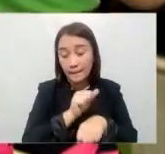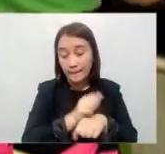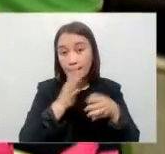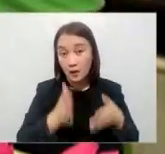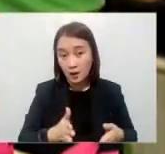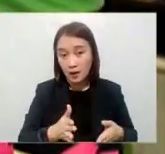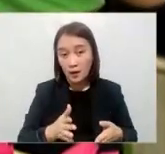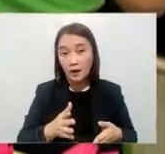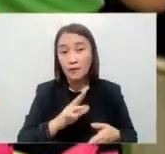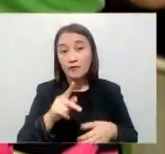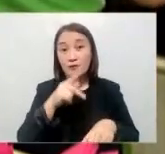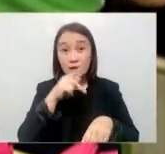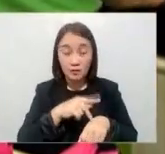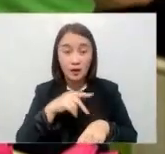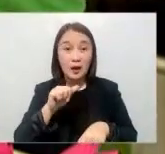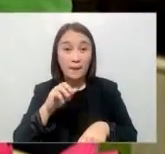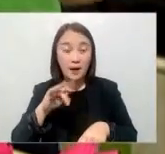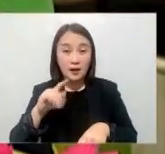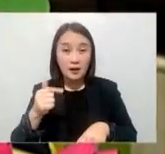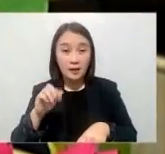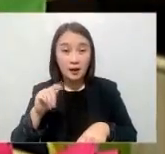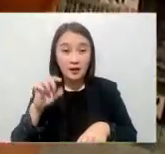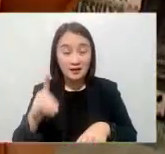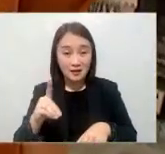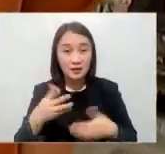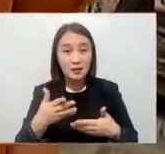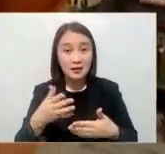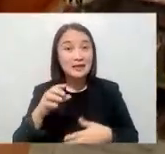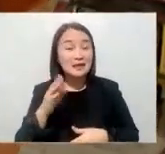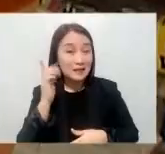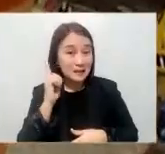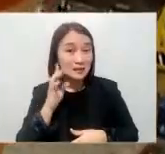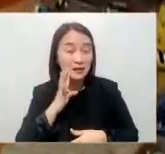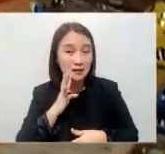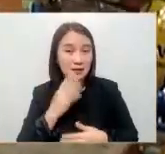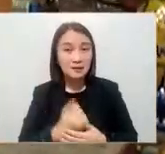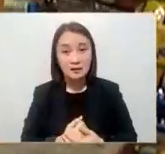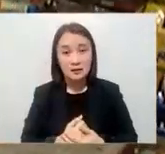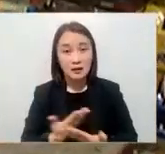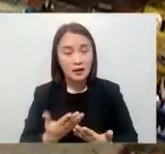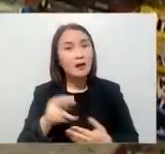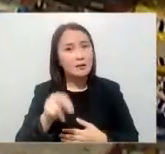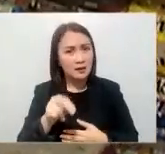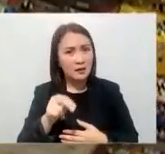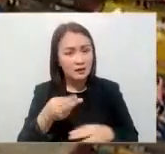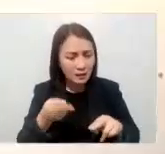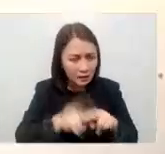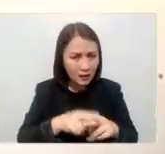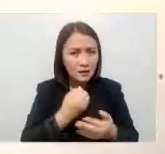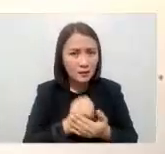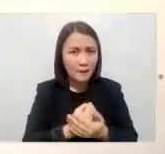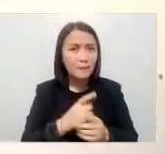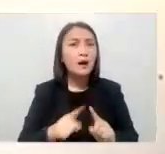Supermarkets Association na si Steven Kua na kailangan na rin talaga ang pagtaas ng sahod ng mga manggagawa. Pero tiyak na magkakaroon